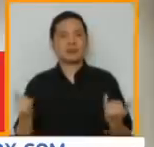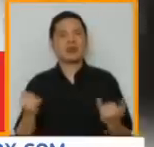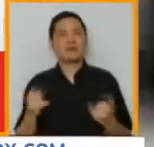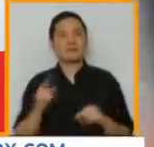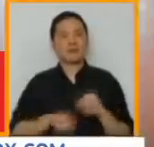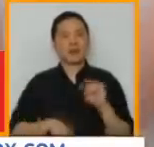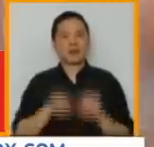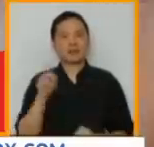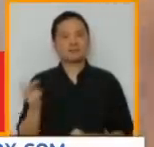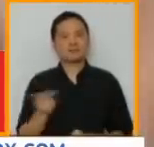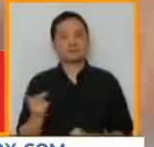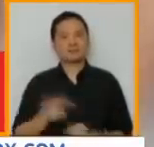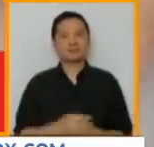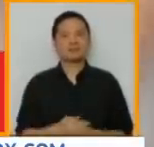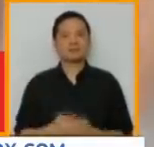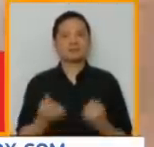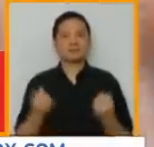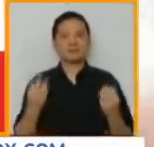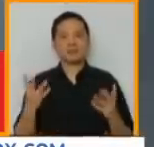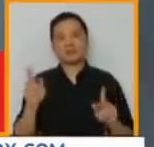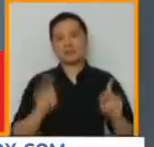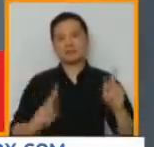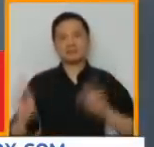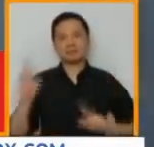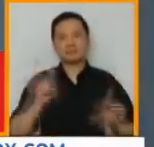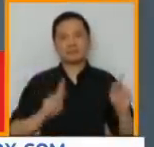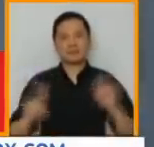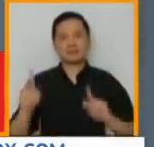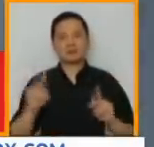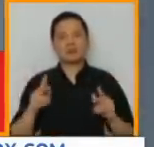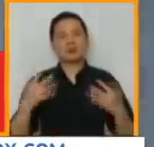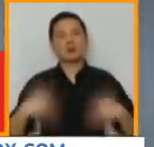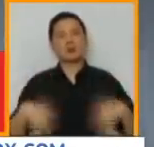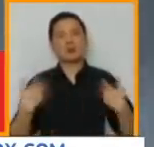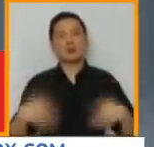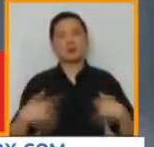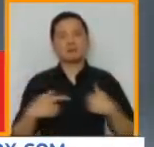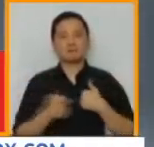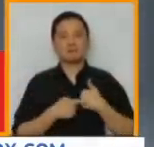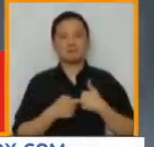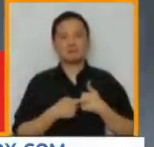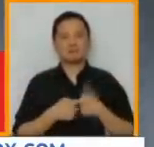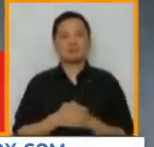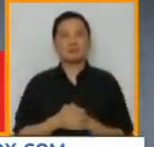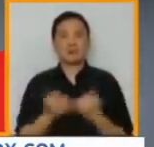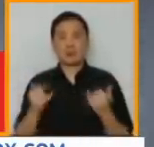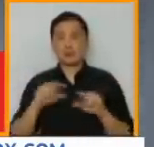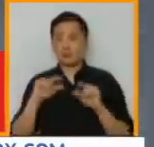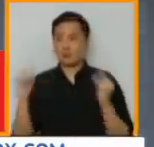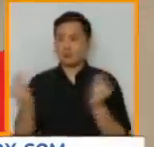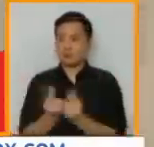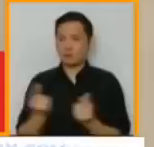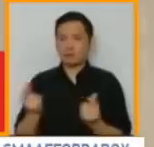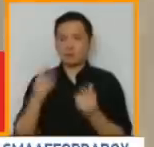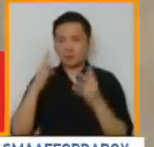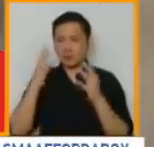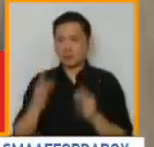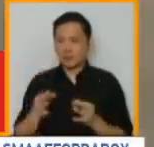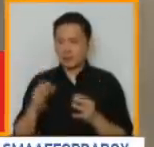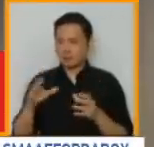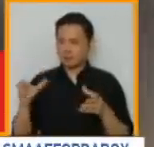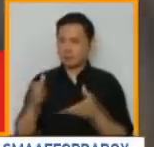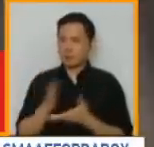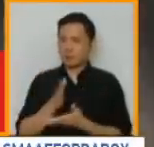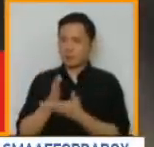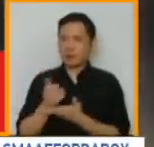kay Angel na meron palang mild autism. Kaya nabuong isang grupo para tulungan siya. Nagpasalamat si Angel sa nagbigay ng bike